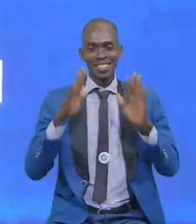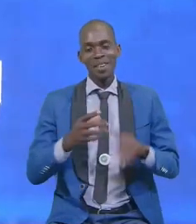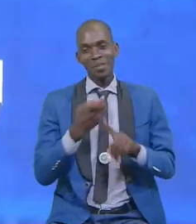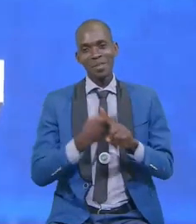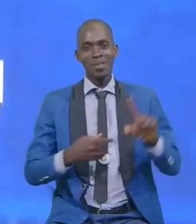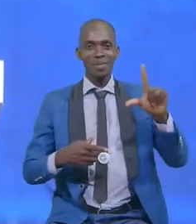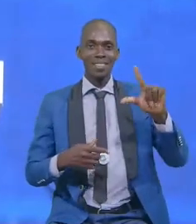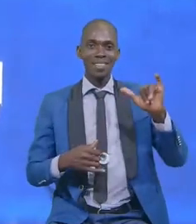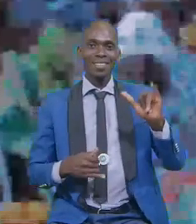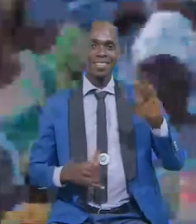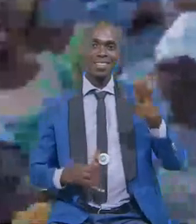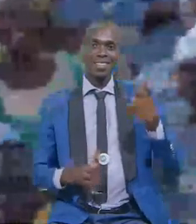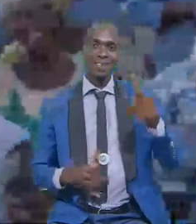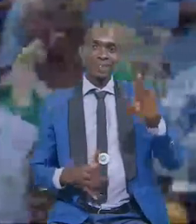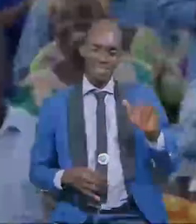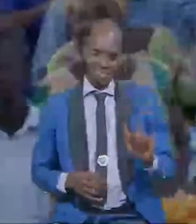Pasteur national du Libéria,